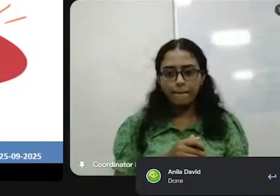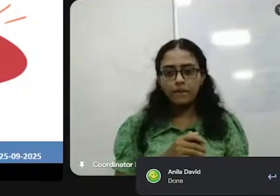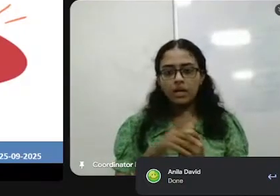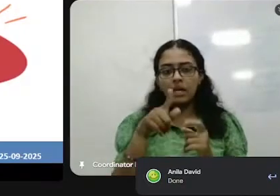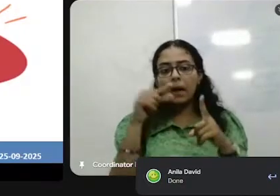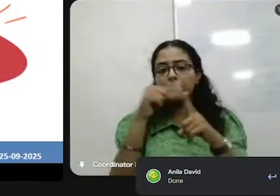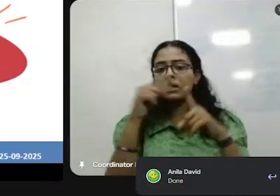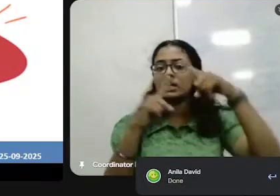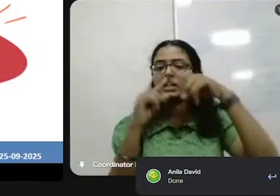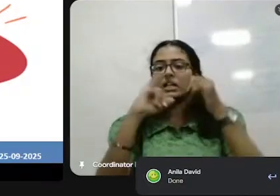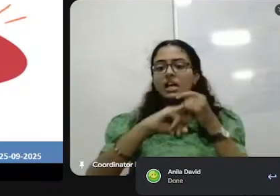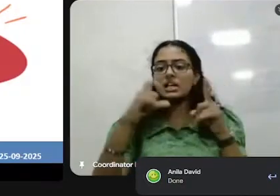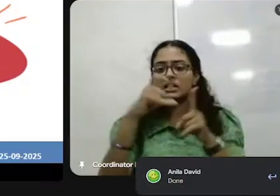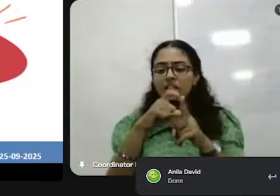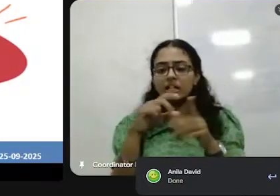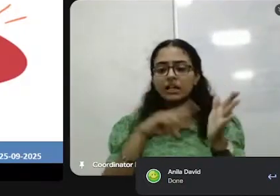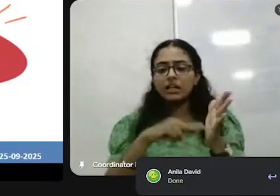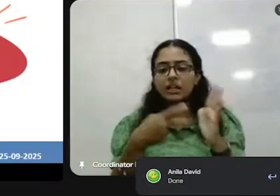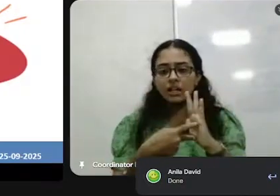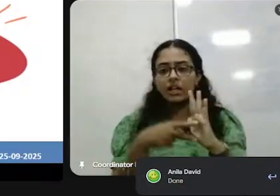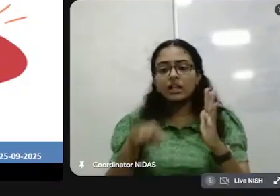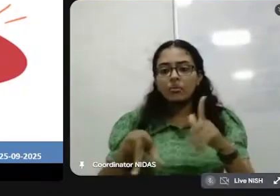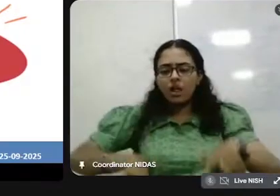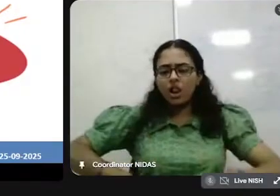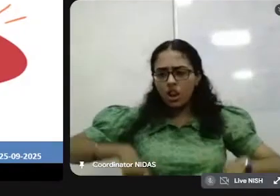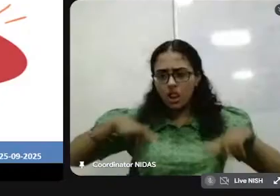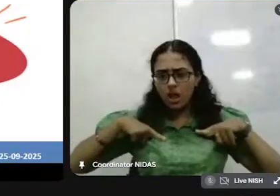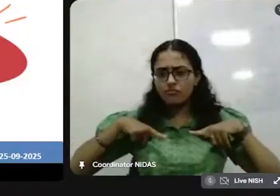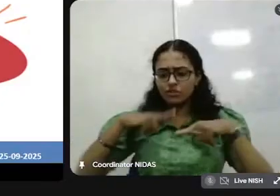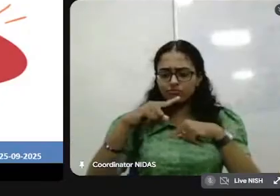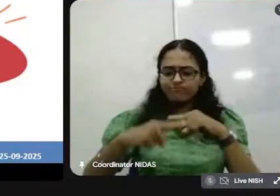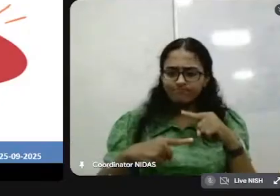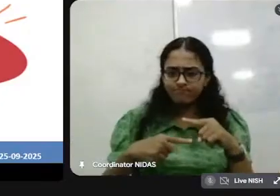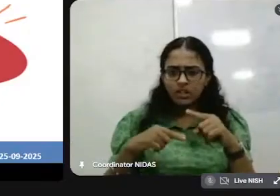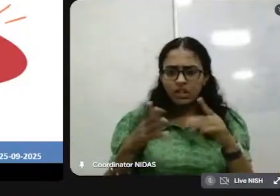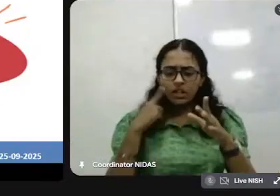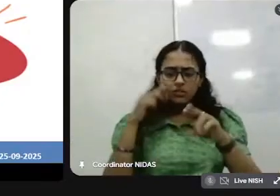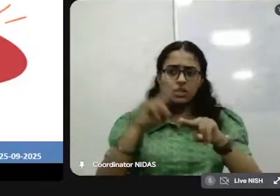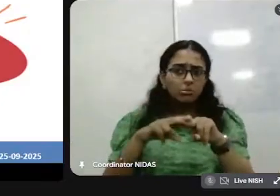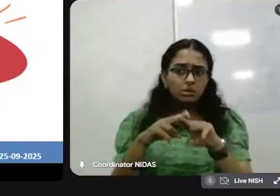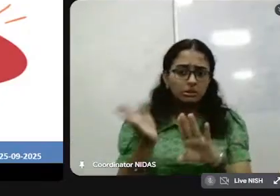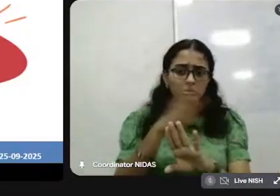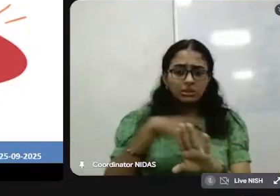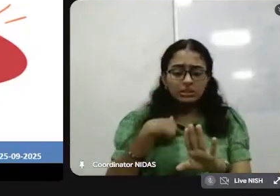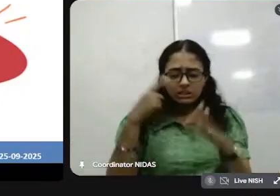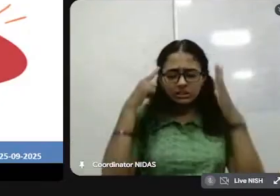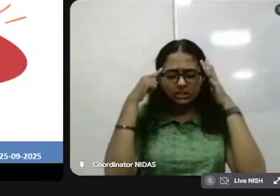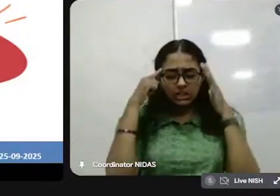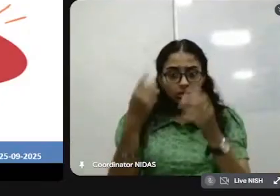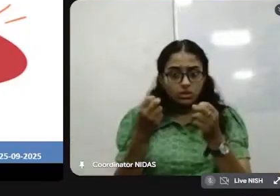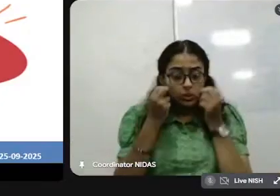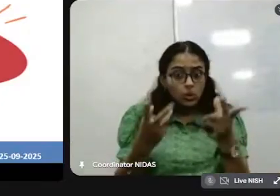പോസ്റ്റ് ട്രോമാറ്റിക് സ്ട്രെസ് ഡിസോർഡർ എന്ന് പറയുമ്പോൾ നമ്മുടെ ലൈഫിൽ ഏറ്റവും ട്രോമാറ്റിക് ആയിട്ടുള്ളൊരു ഇൻസിഡന്റ് നടന്നു കഴിയുമ്പോൾ നമുക്കുണ്ടാകുന്ന